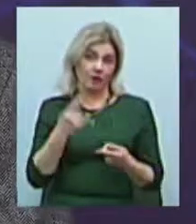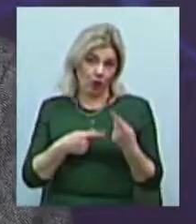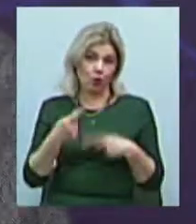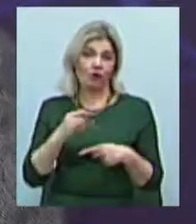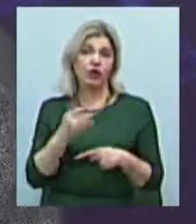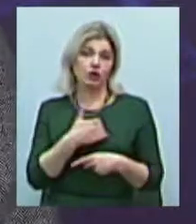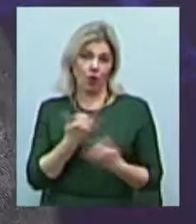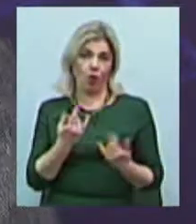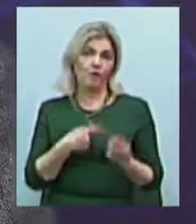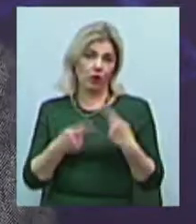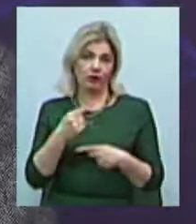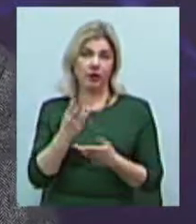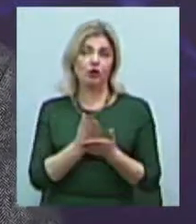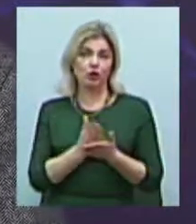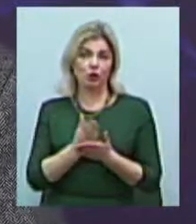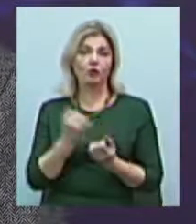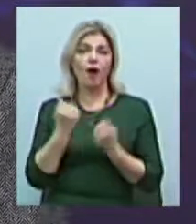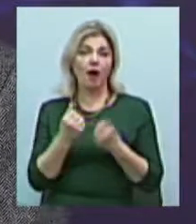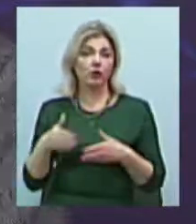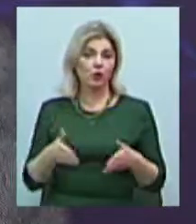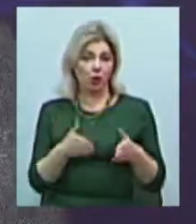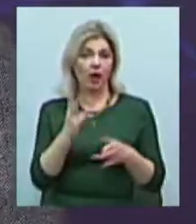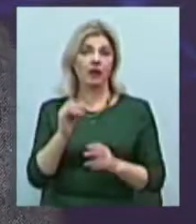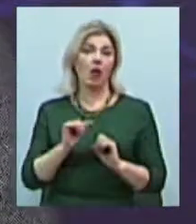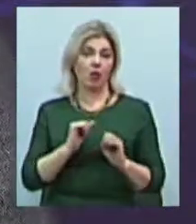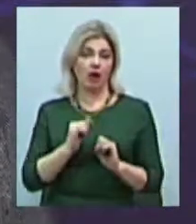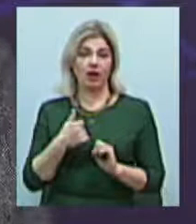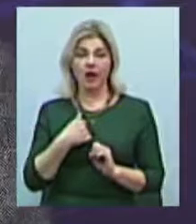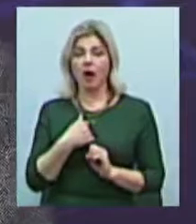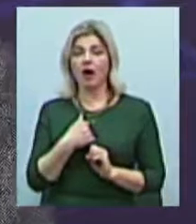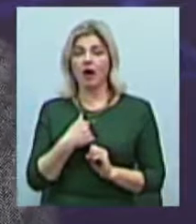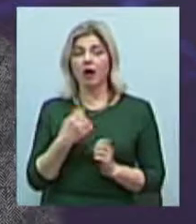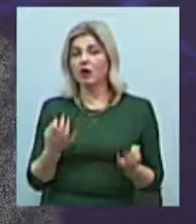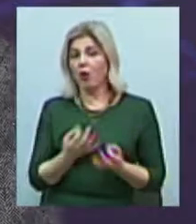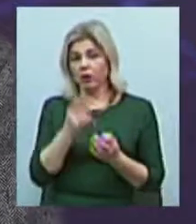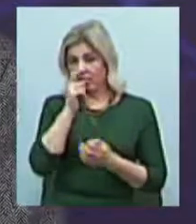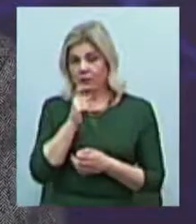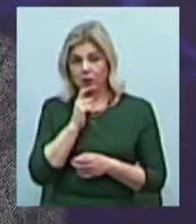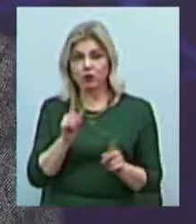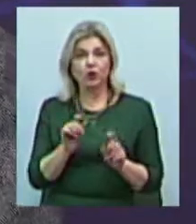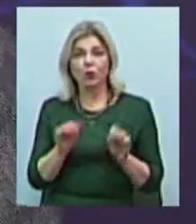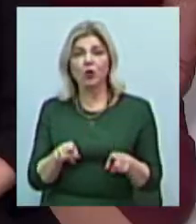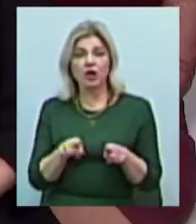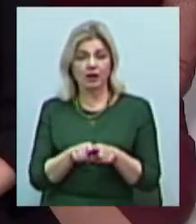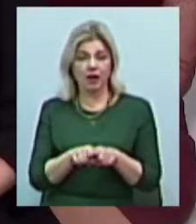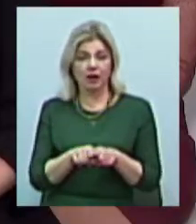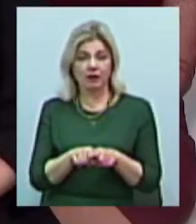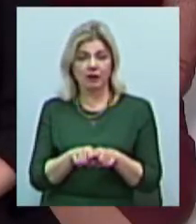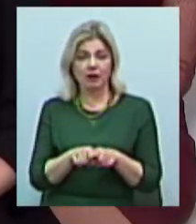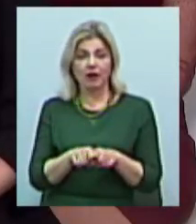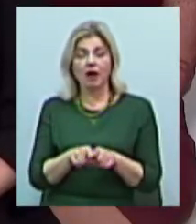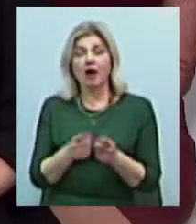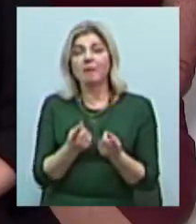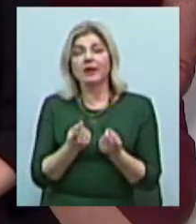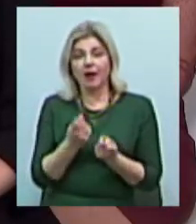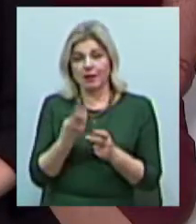хоче поновитися на службу автомобільних доріг, на керівника. Я, чесно кажучи, ніколи не розумів, що може так влікти на цю посаду,